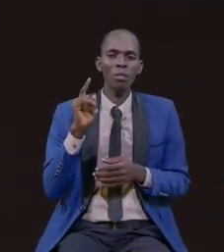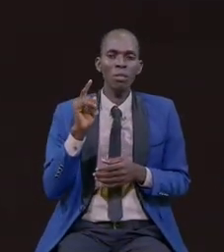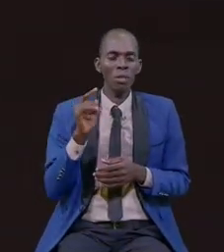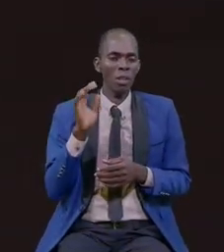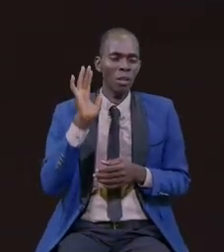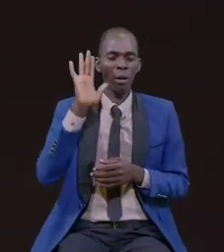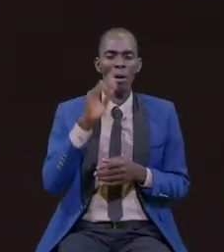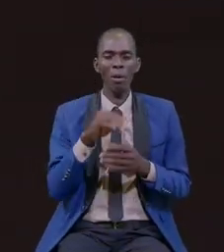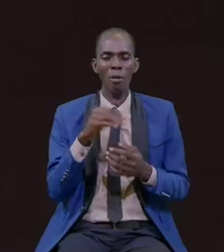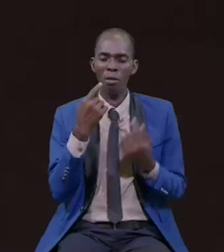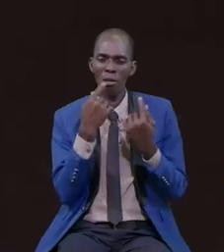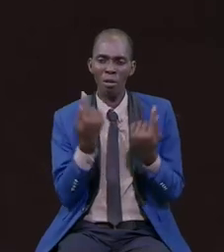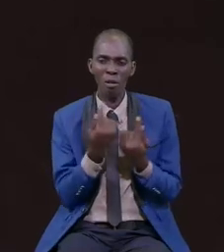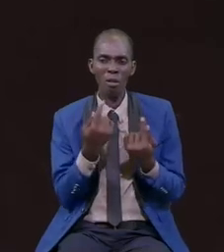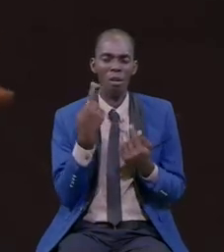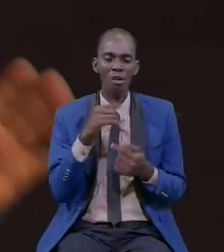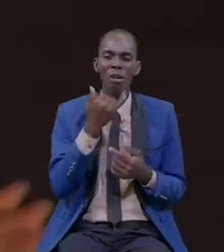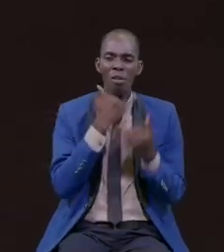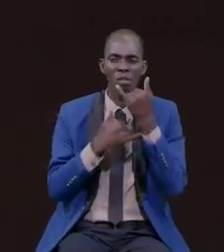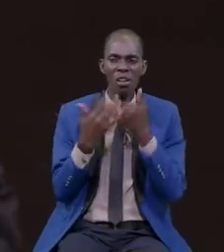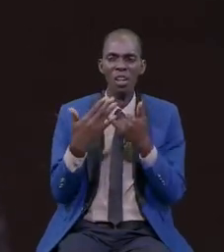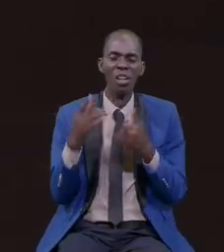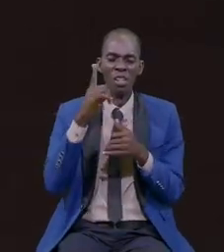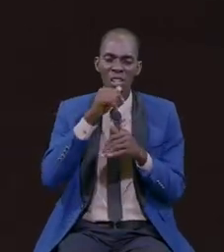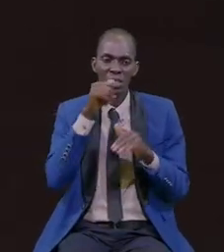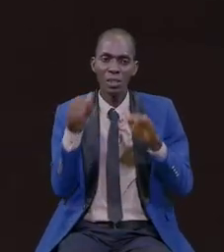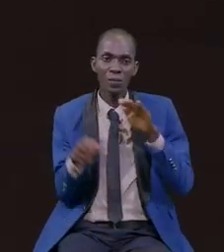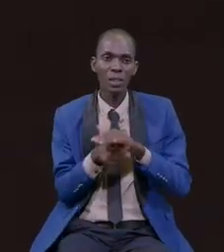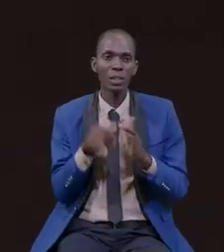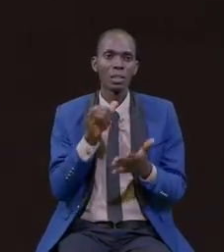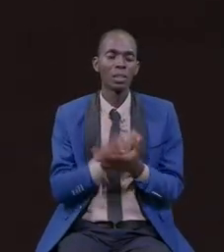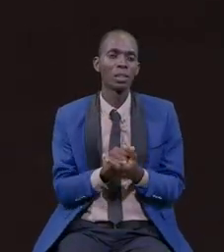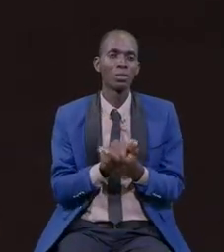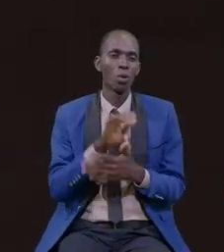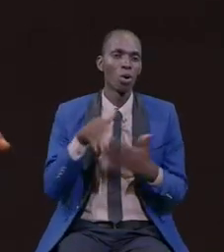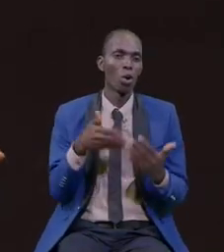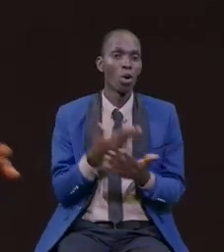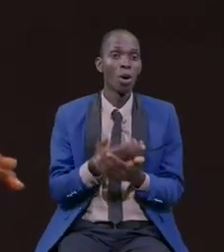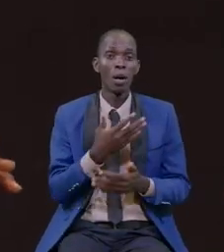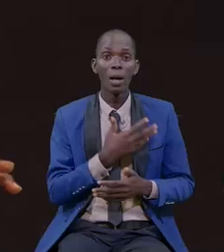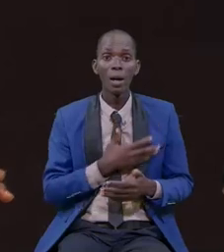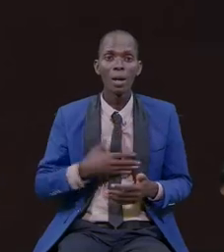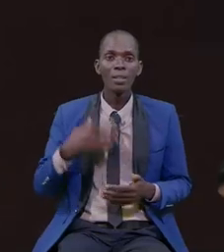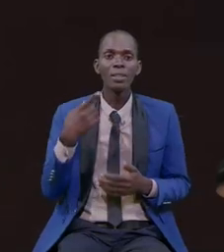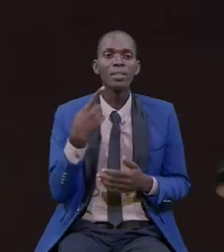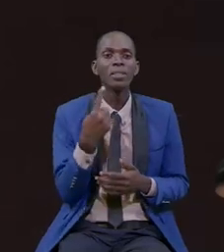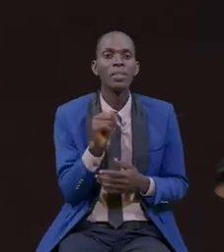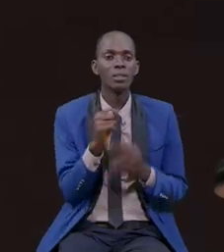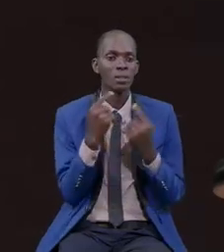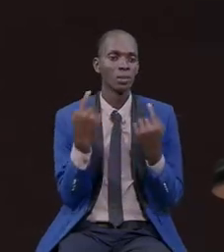avait caché son iniquité il a caché son péché il avait couvert cela et les mes